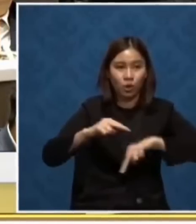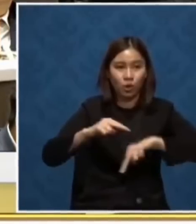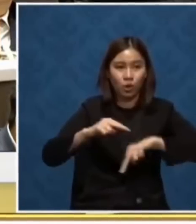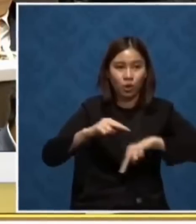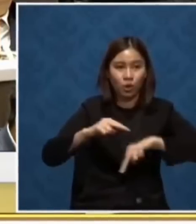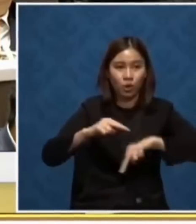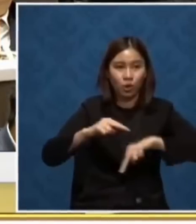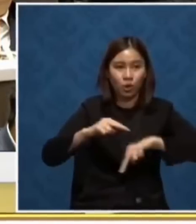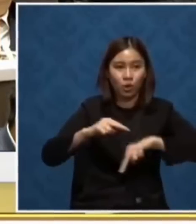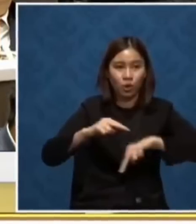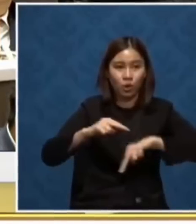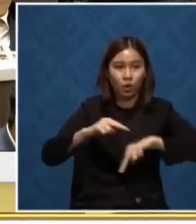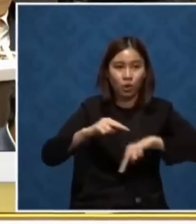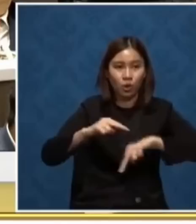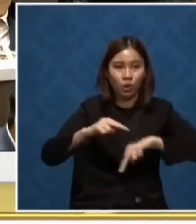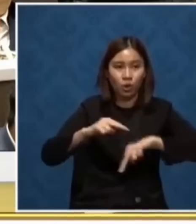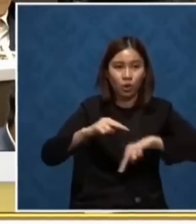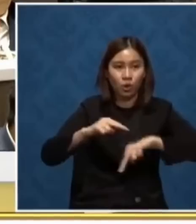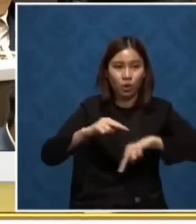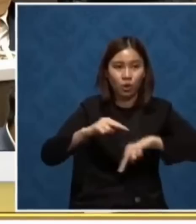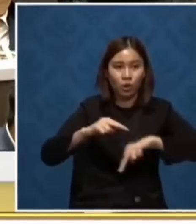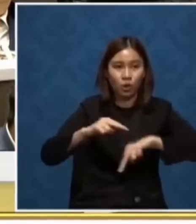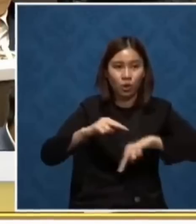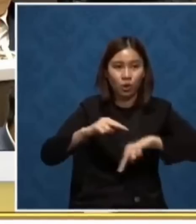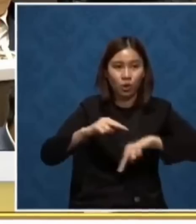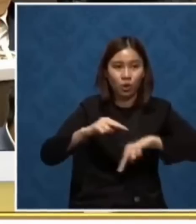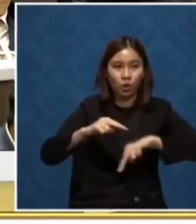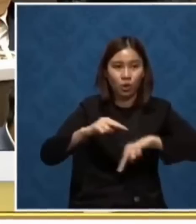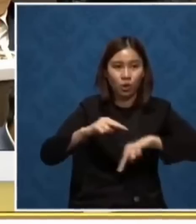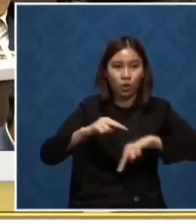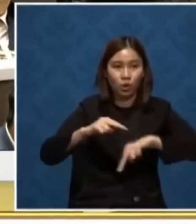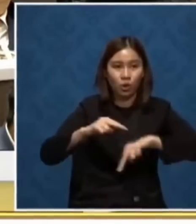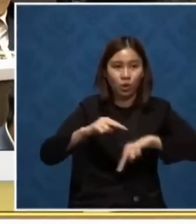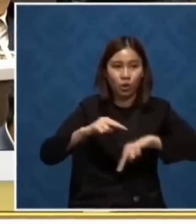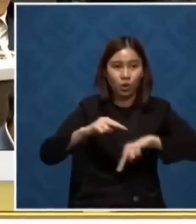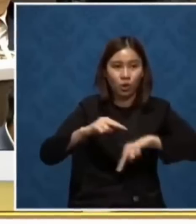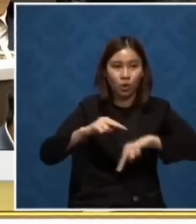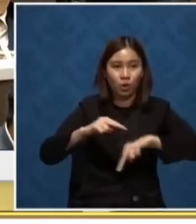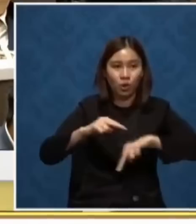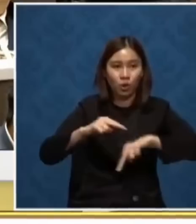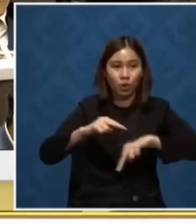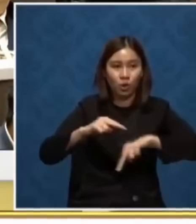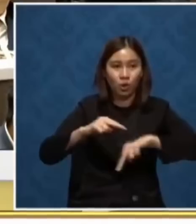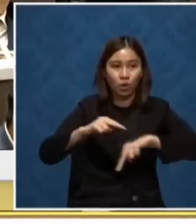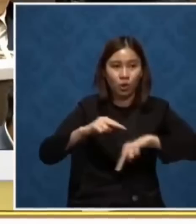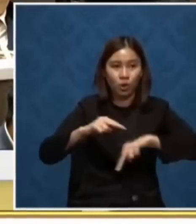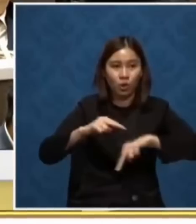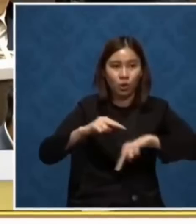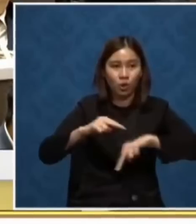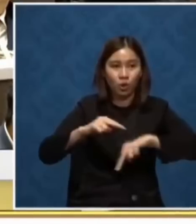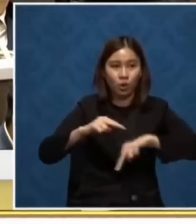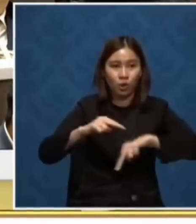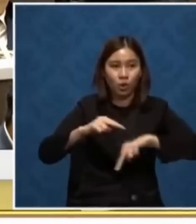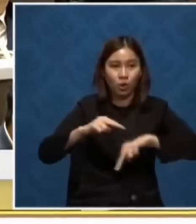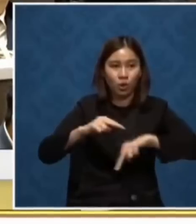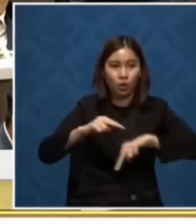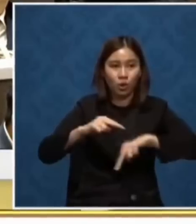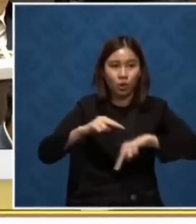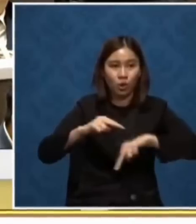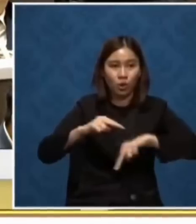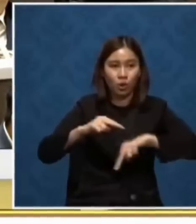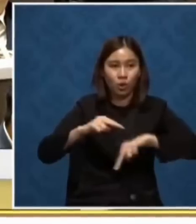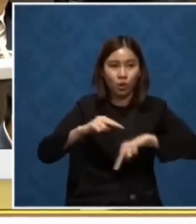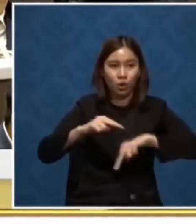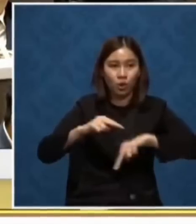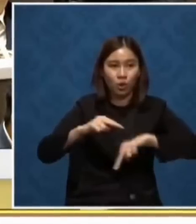การพลังงานที่ว่าดีแล้วเพื่อความเป็นธรรมแล้วผมถามตรงๆปัญหาค่าไฟแพงเนี่ยไม่ให้เดือดร้อนแ